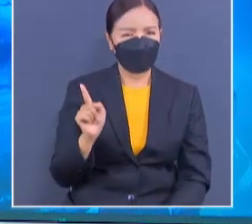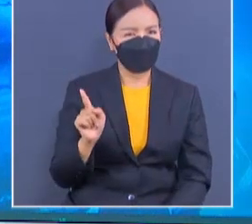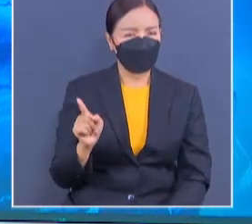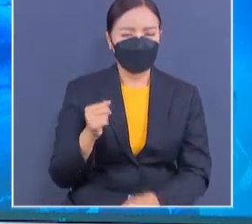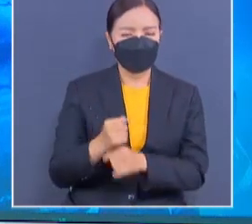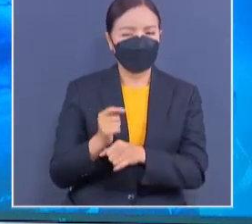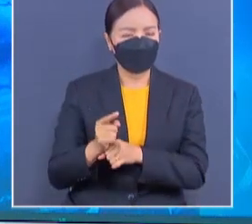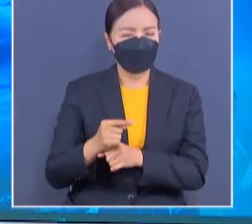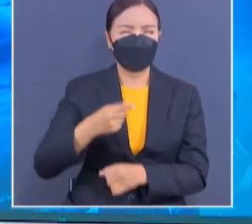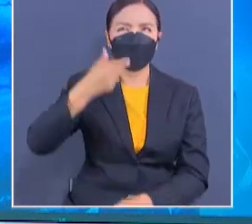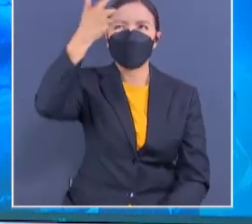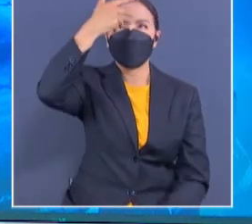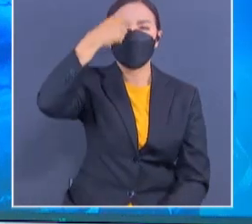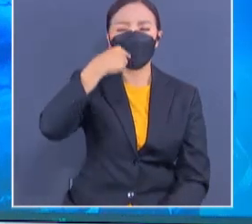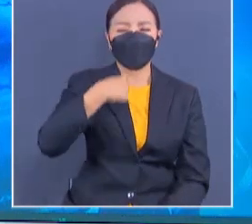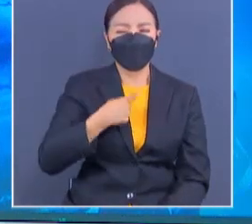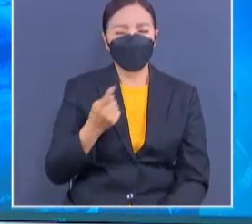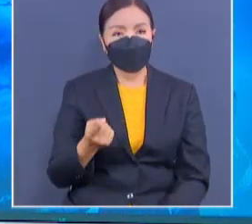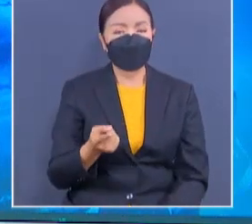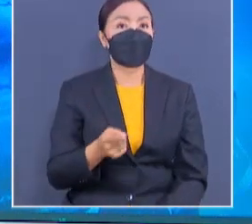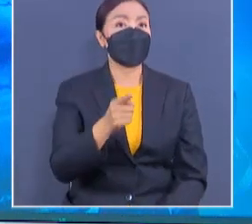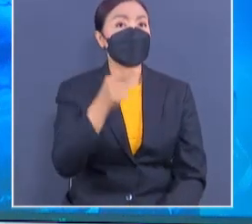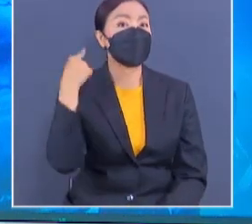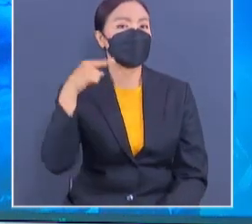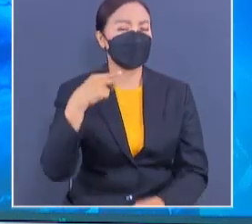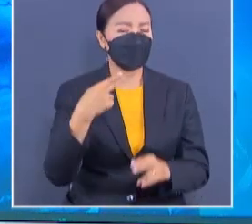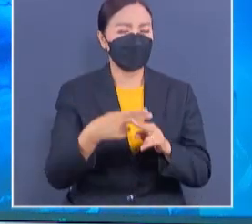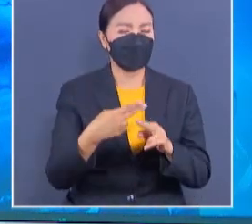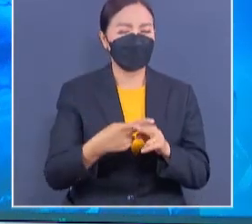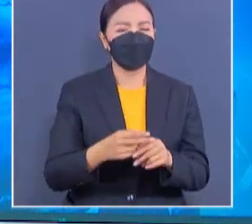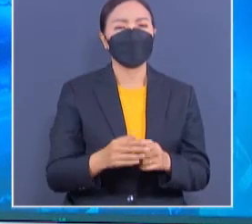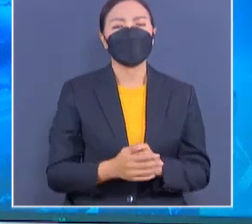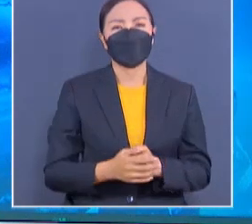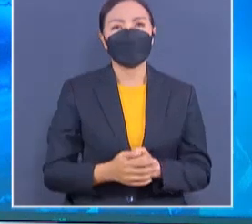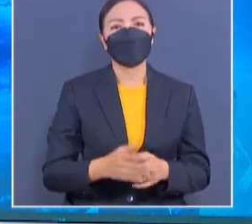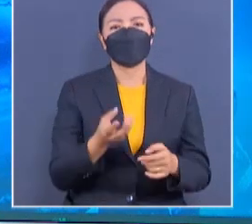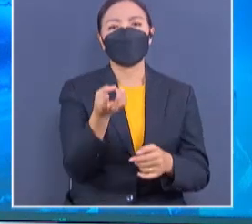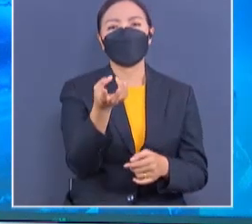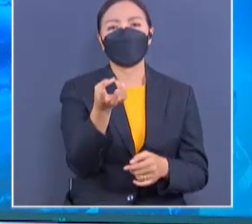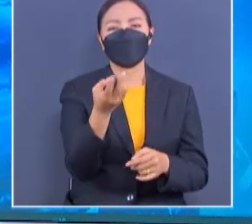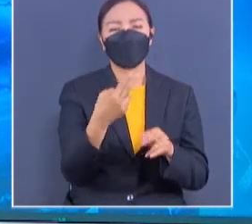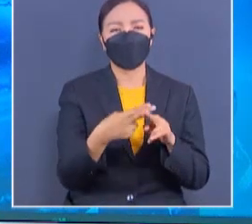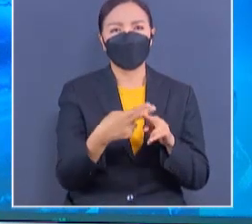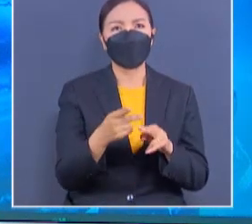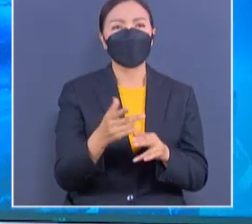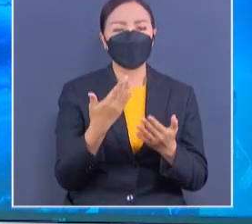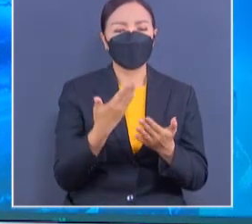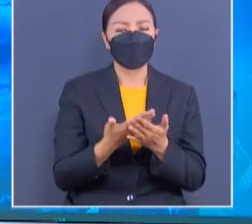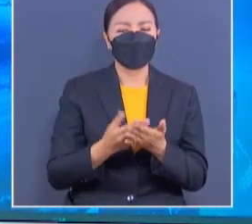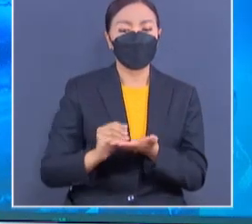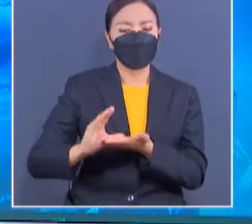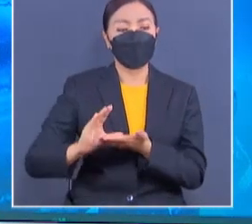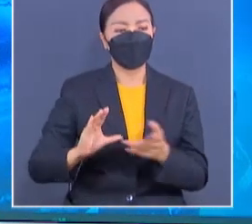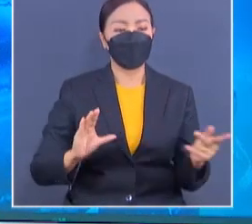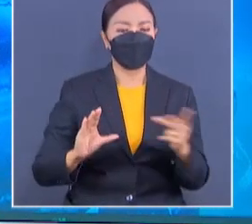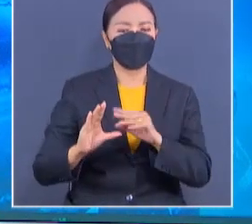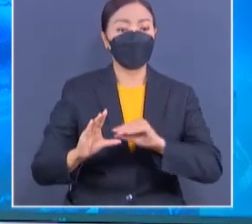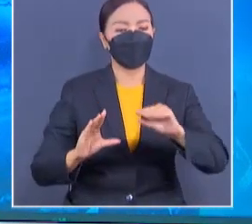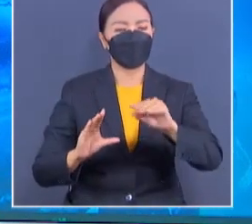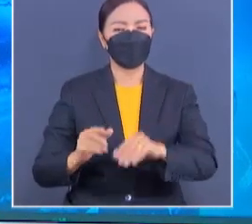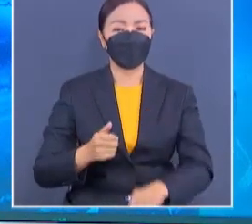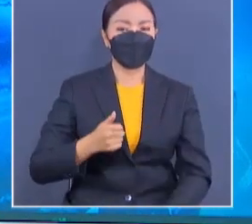ดซึ่งเจ๊ข้าวสระบุ ร ีเนี่ยเห็นว่าเป็นเจ้าแม่เงินกู้ ใช่ในข่าวบอกว่าเธอเนี่ยเป็นเจ้าแม่เงินกู้แล้วก็เป็นผู้มีอิทธิพล